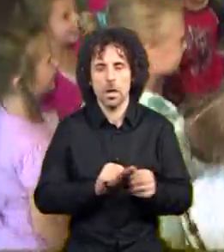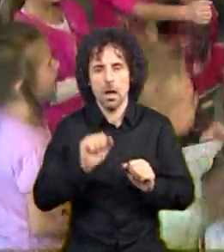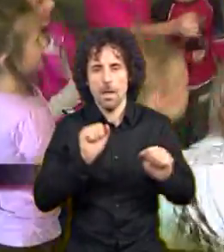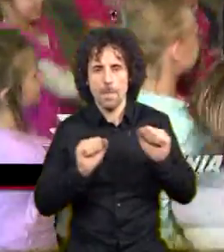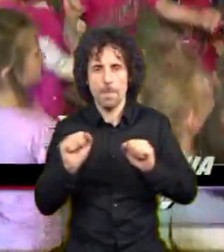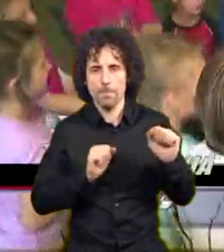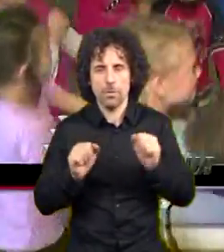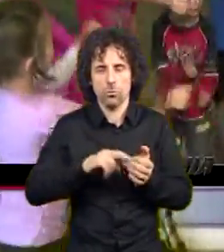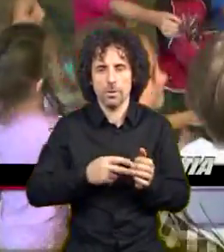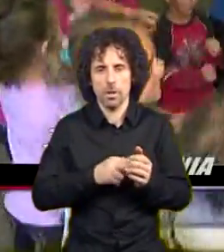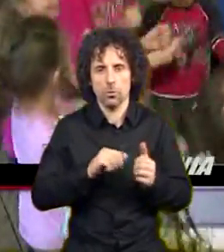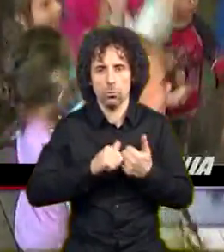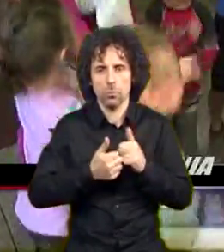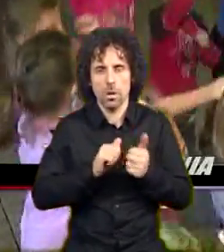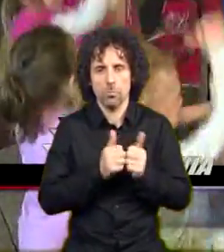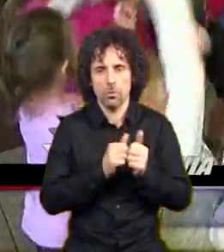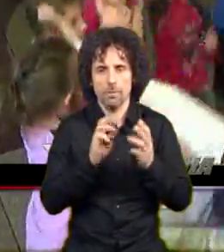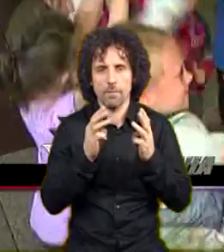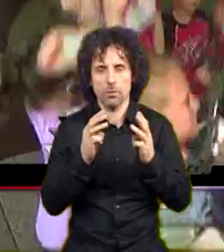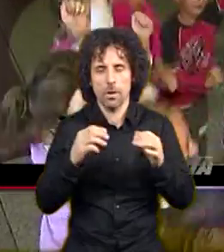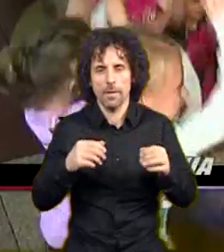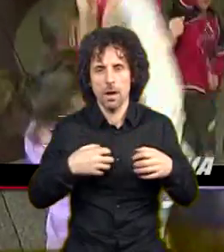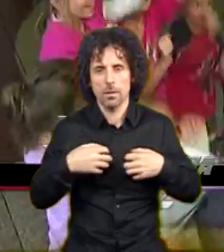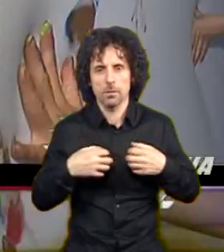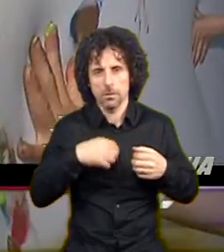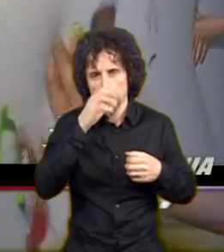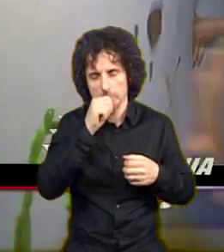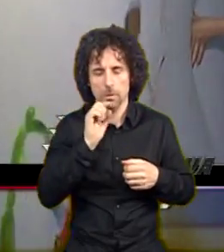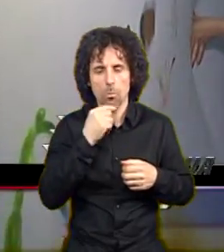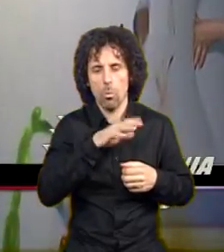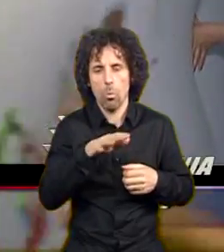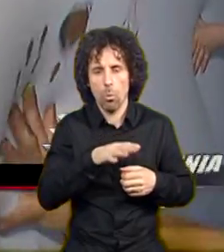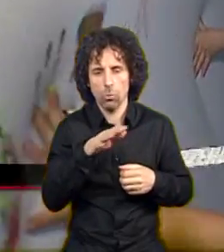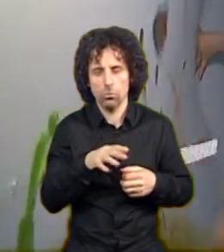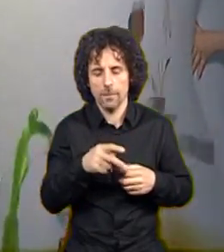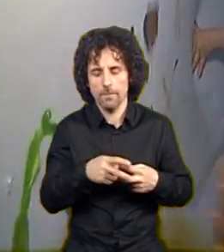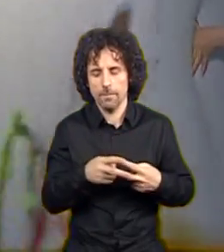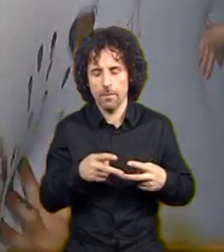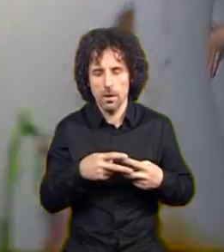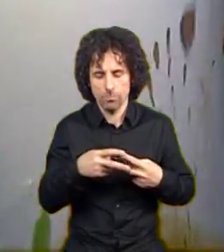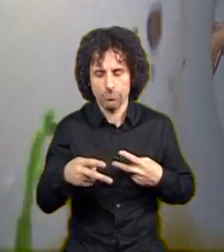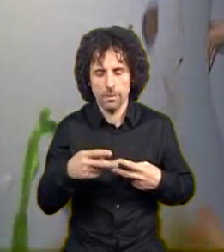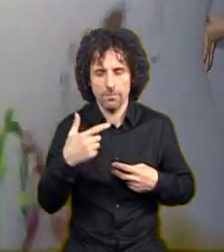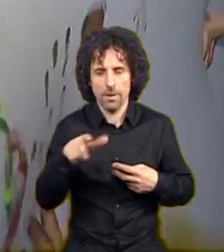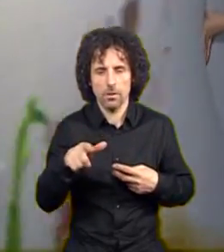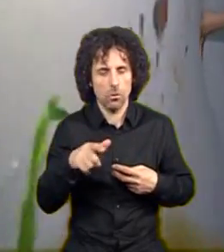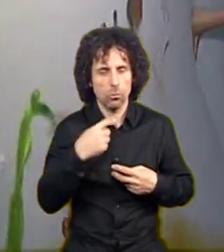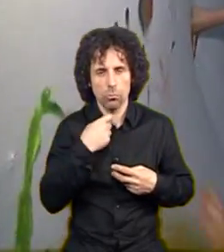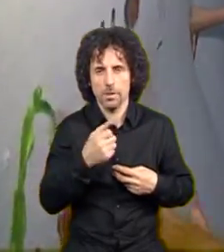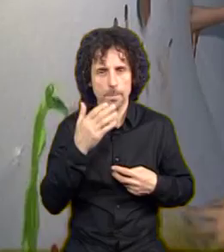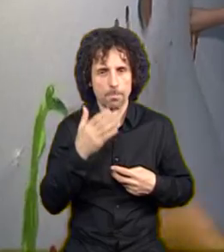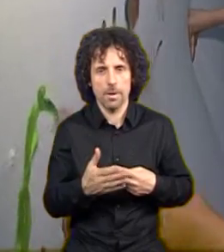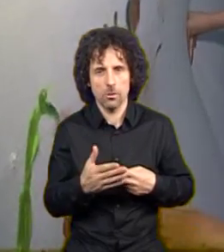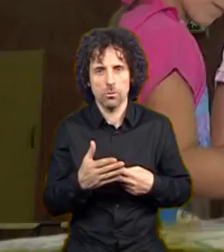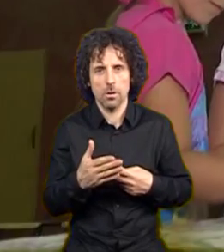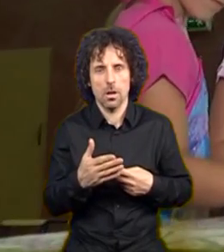Zajęcia rytmiczno-taneczne, turnieje sportowe czy warsztaty artystyczne. Zabrzańska młodzież w czasie najbliższych dwóch tygodni z pewnością nie będzie